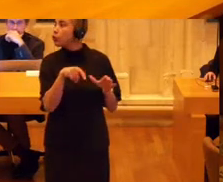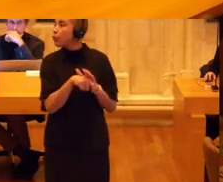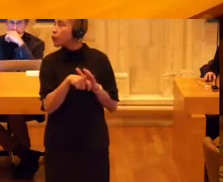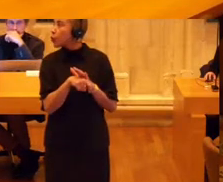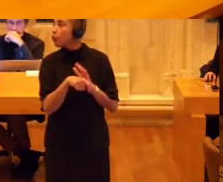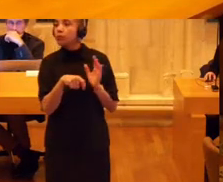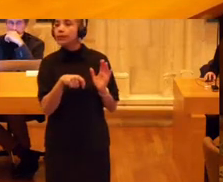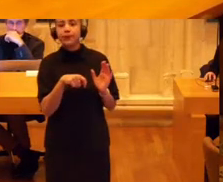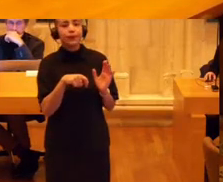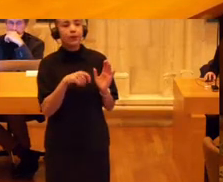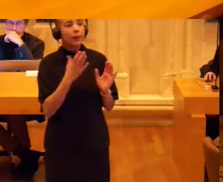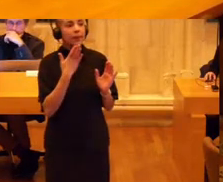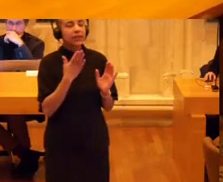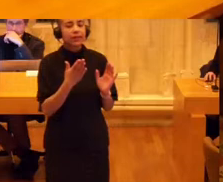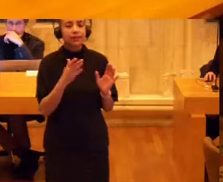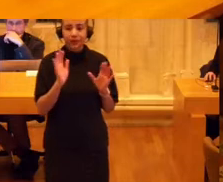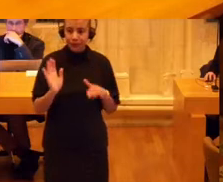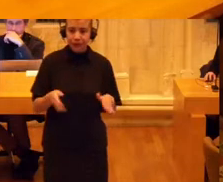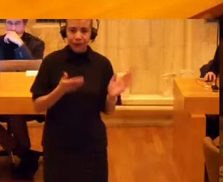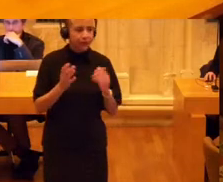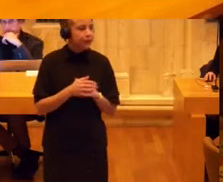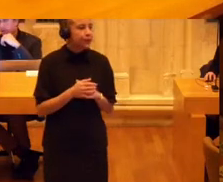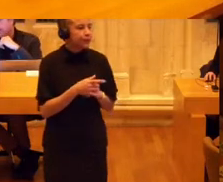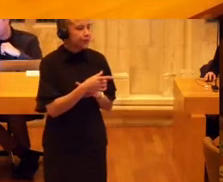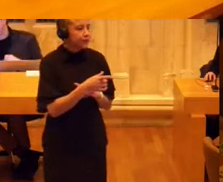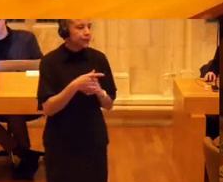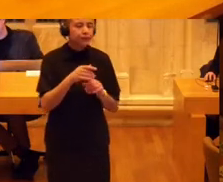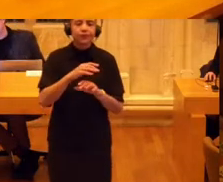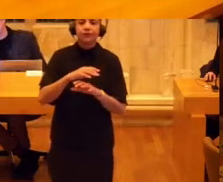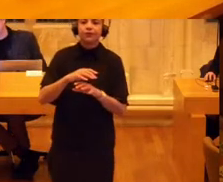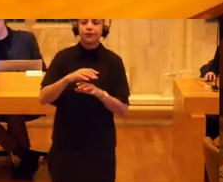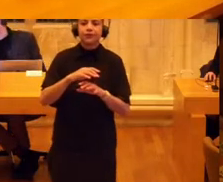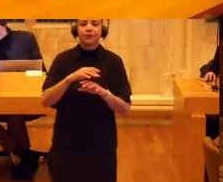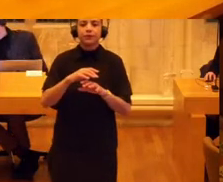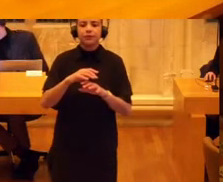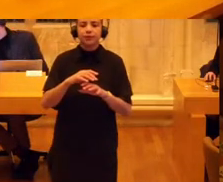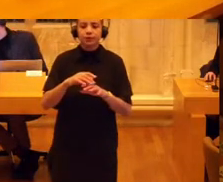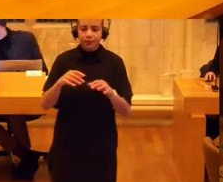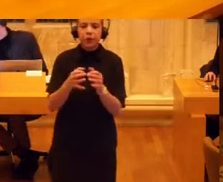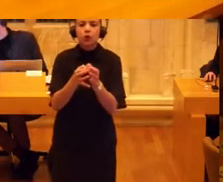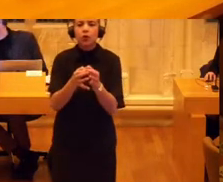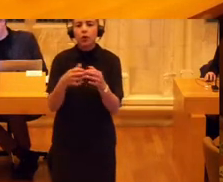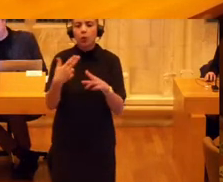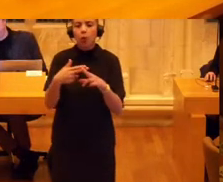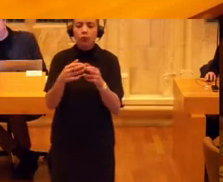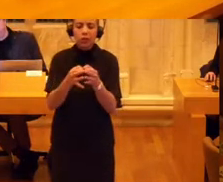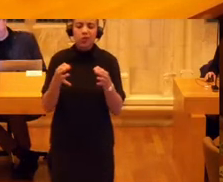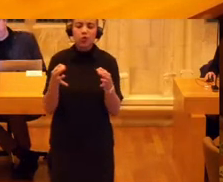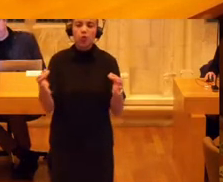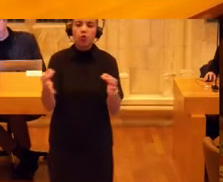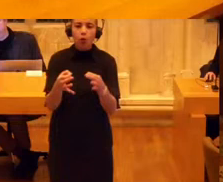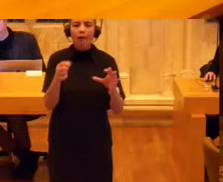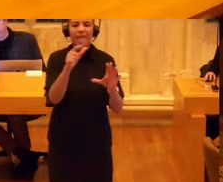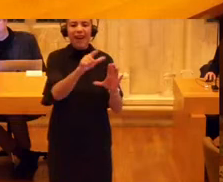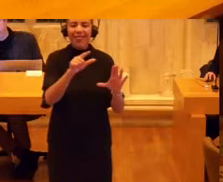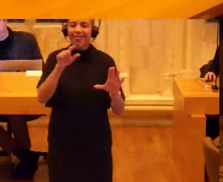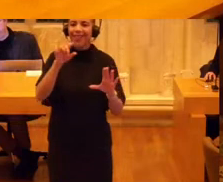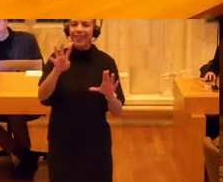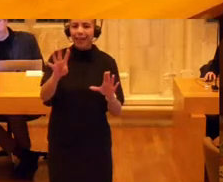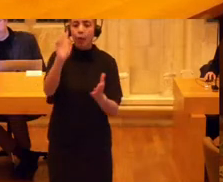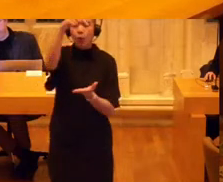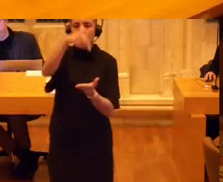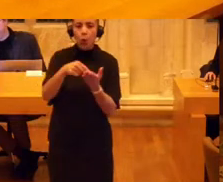Ensuite, les aides au premier semestre 2024 pour les propositions du Studio 24, autre lieu de culture, effectivement, sur